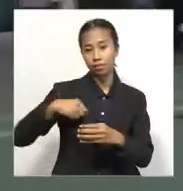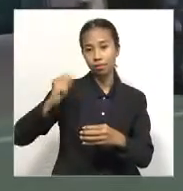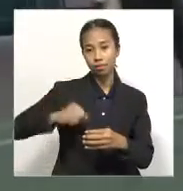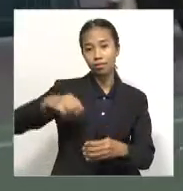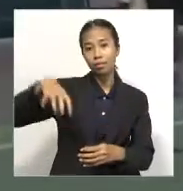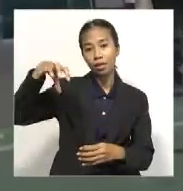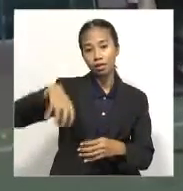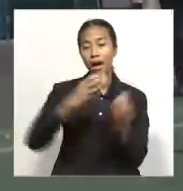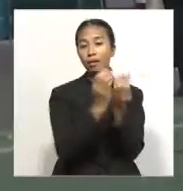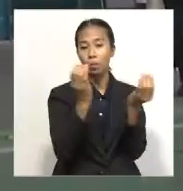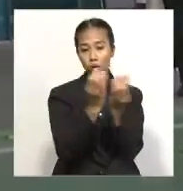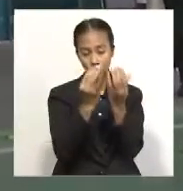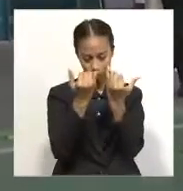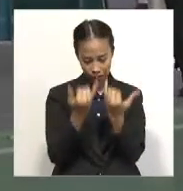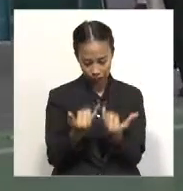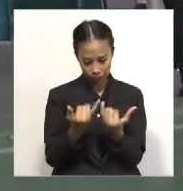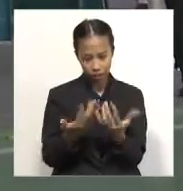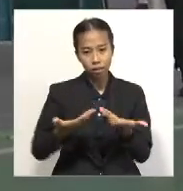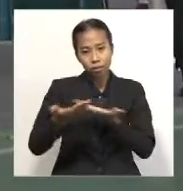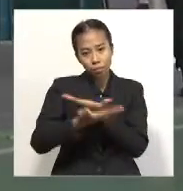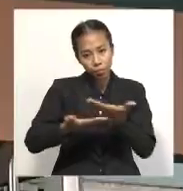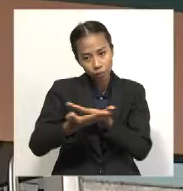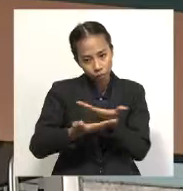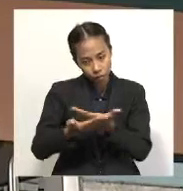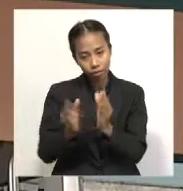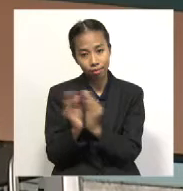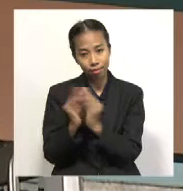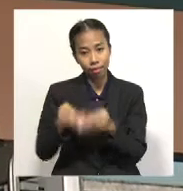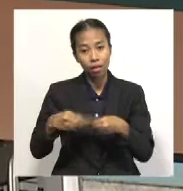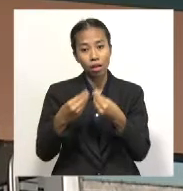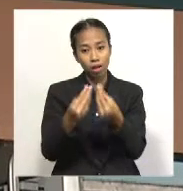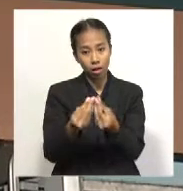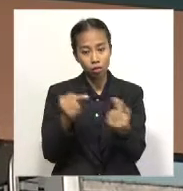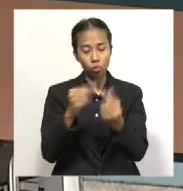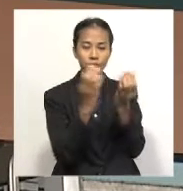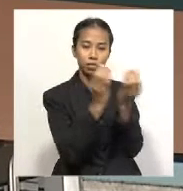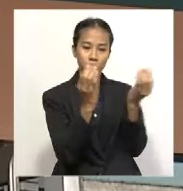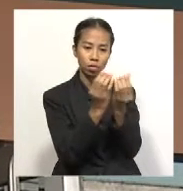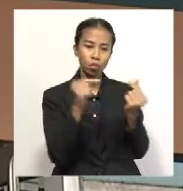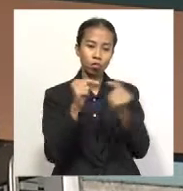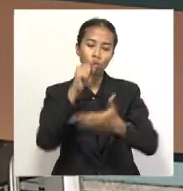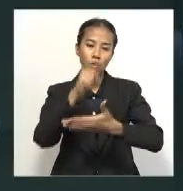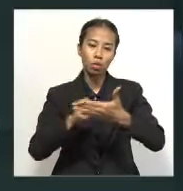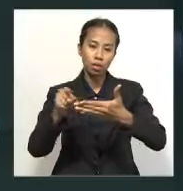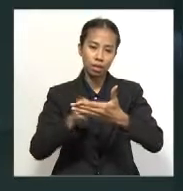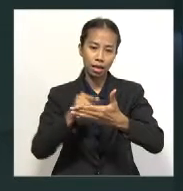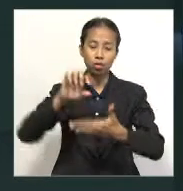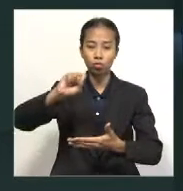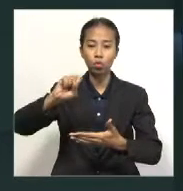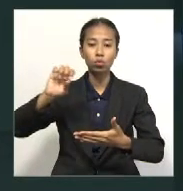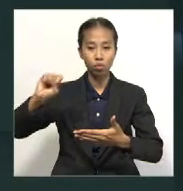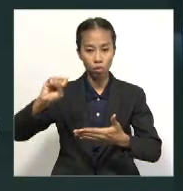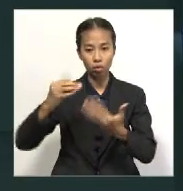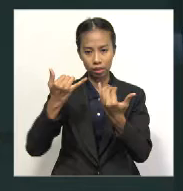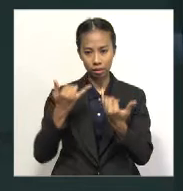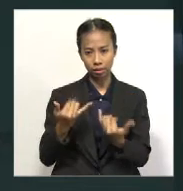รรมนูญจะประชุมเพื่อพิจารณาลงมติร่างพระราชบัญญัติประกอบรัฐธรรมนูญว่าด้วยการเลือกตั้งสมาชิกสภาผู้แทนราษฎรซึ่ง